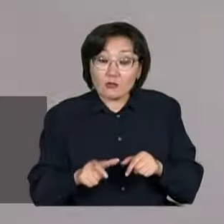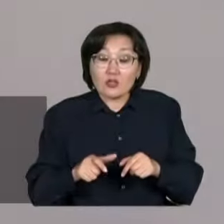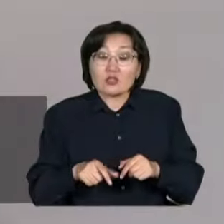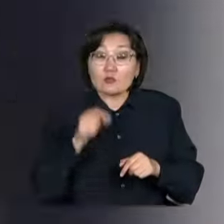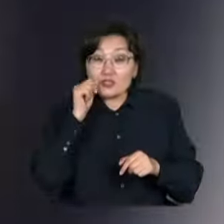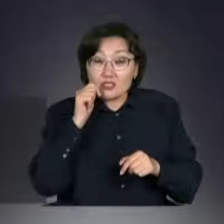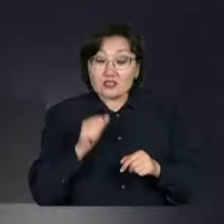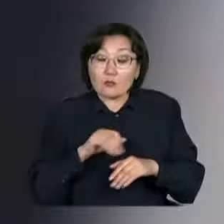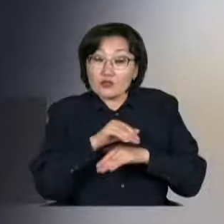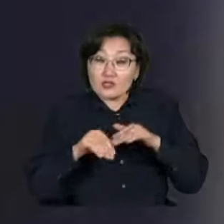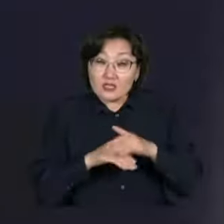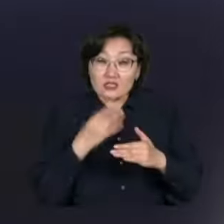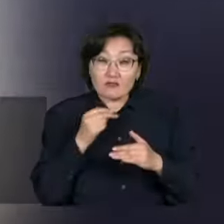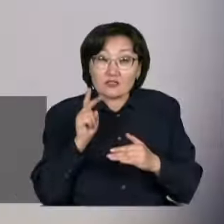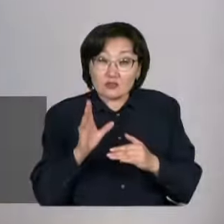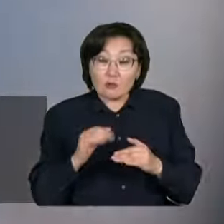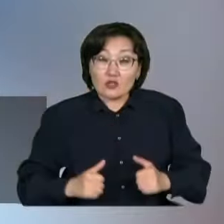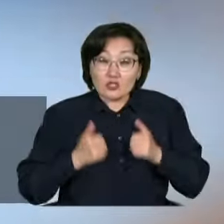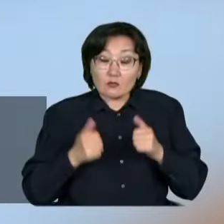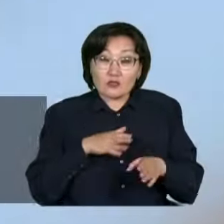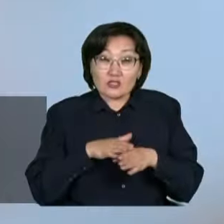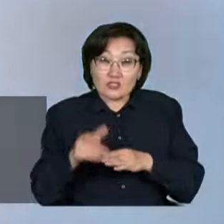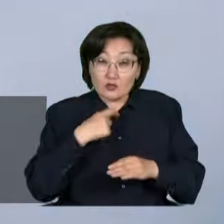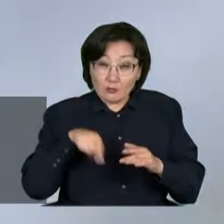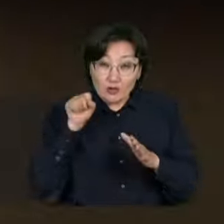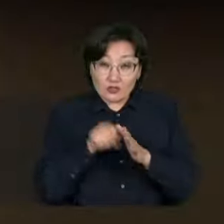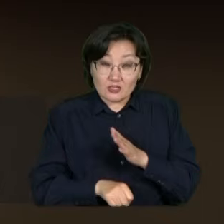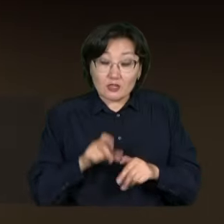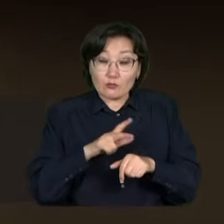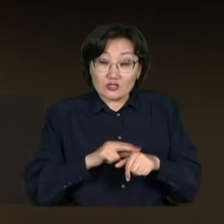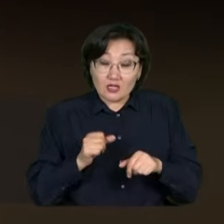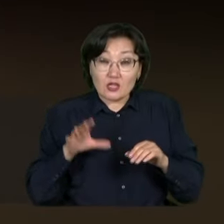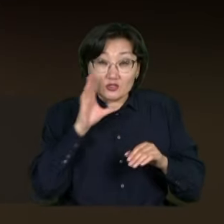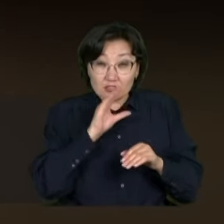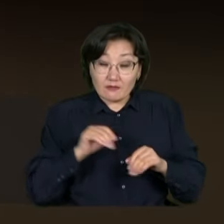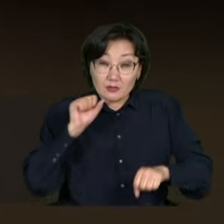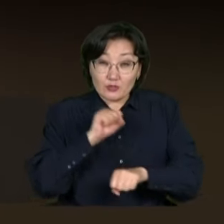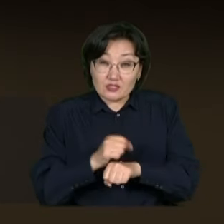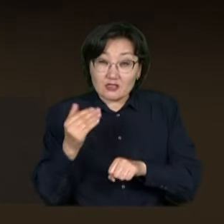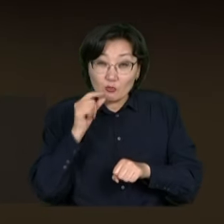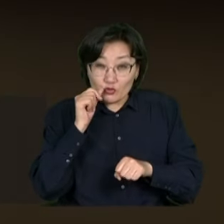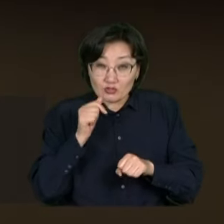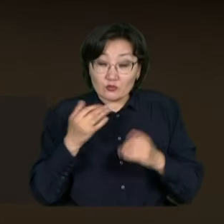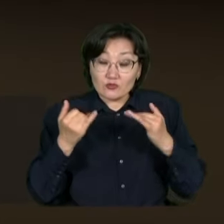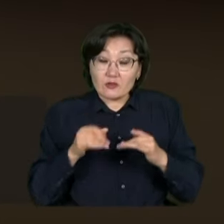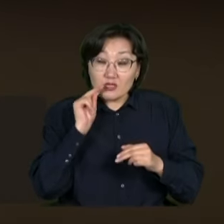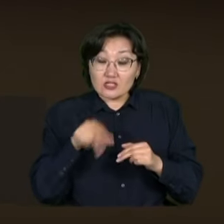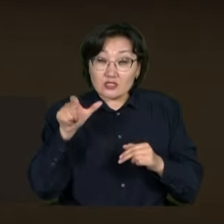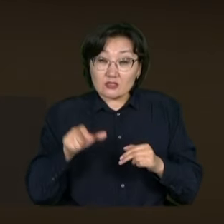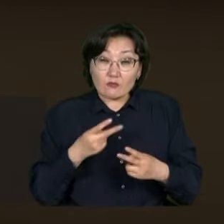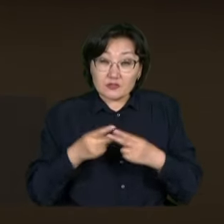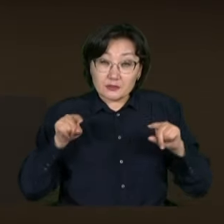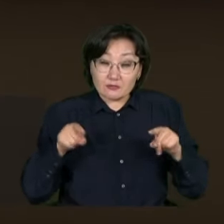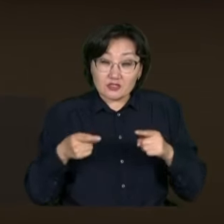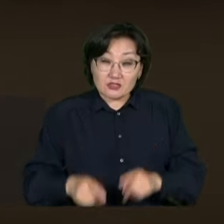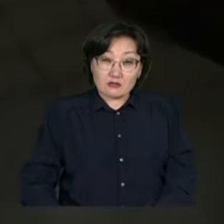нападавший спрятался в своей квартире. Он пытался совершить суицид, но стражи порядка смогли остановить его. Сейчас подозреваемый содержится